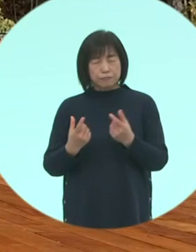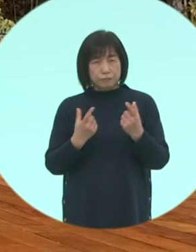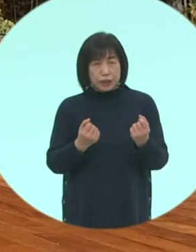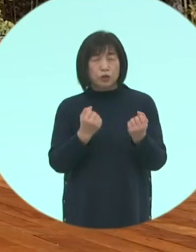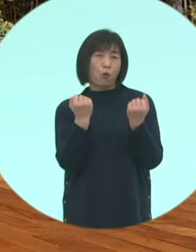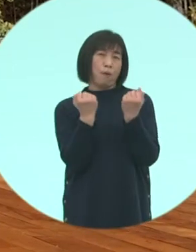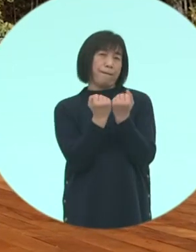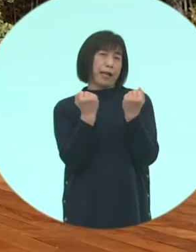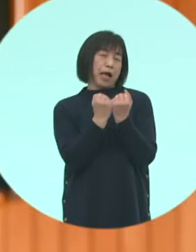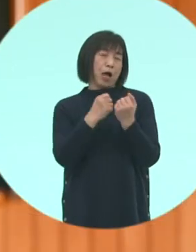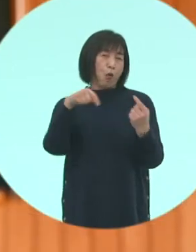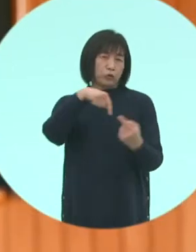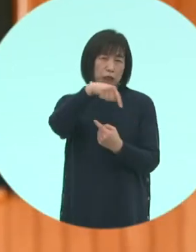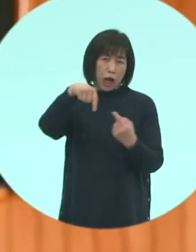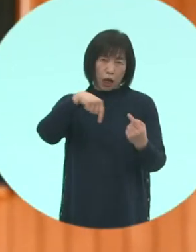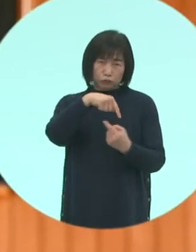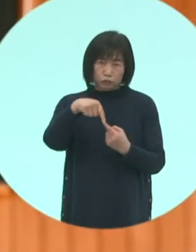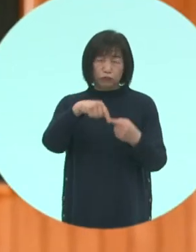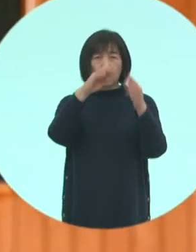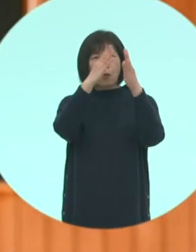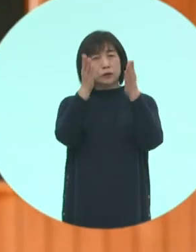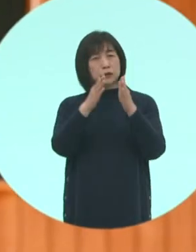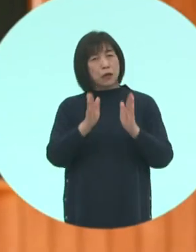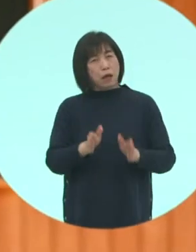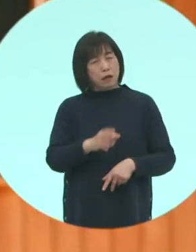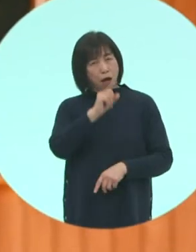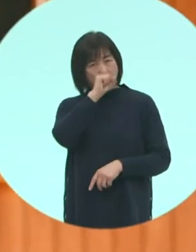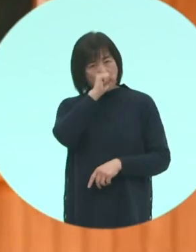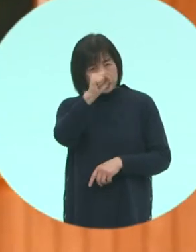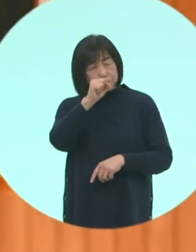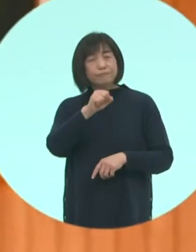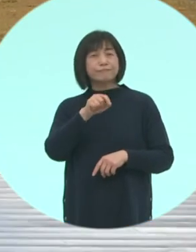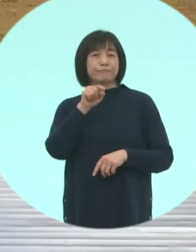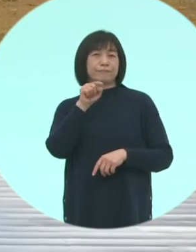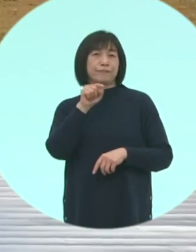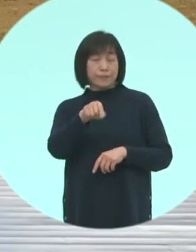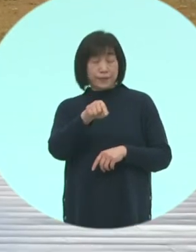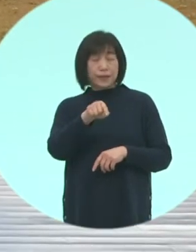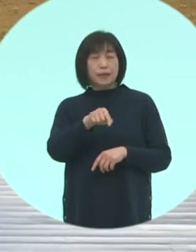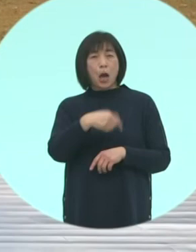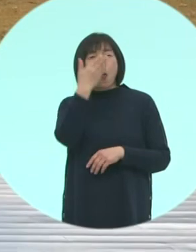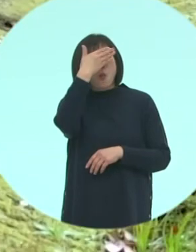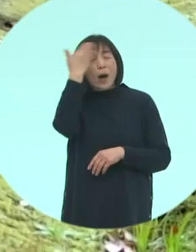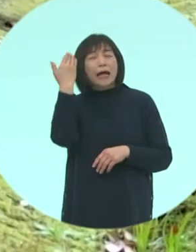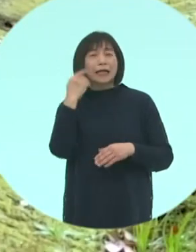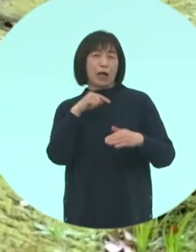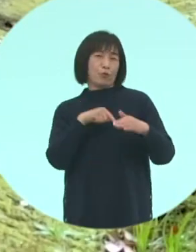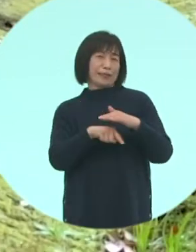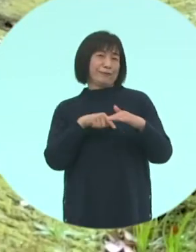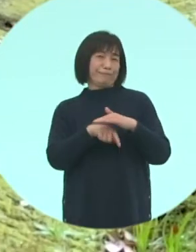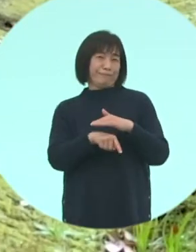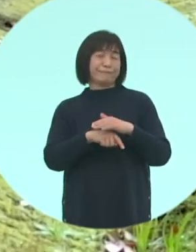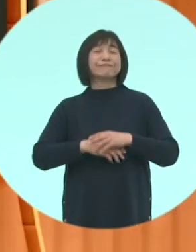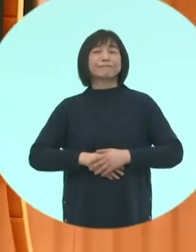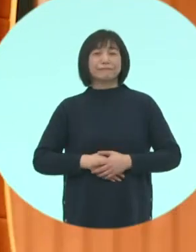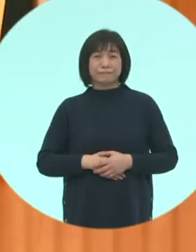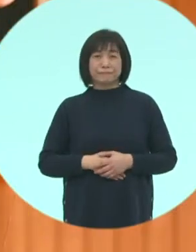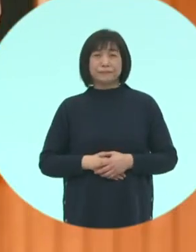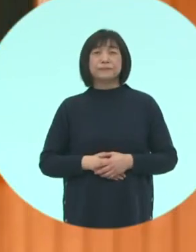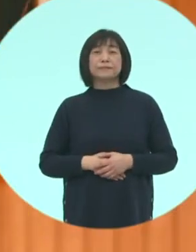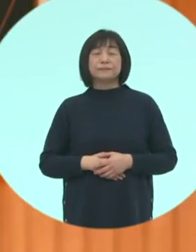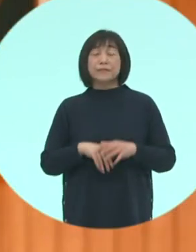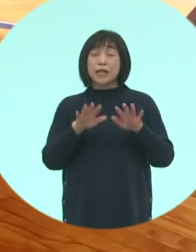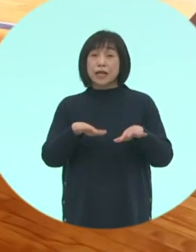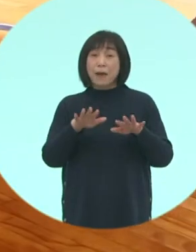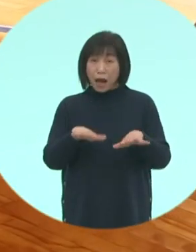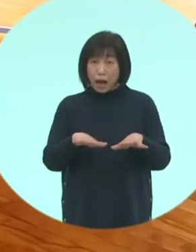作られる姿勢の良さ、これこそが古田さんの若さの秘訣なんだそうです。現在